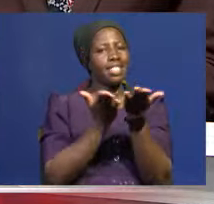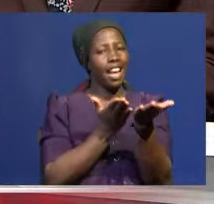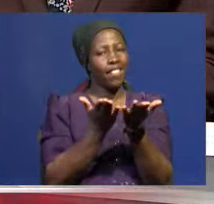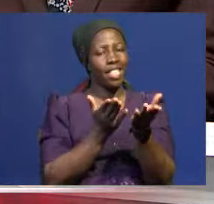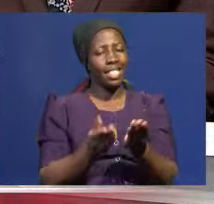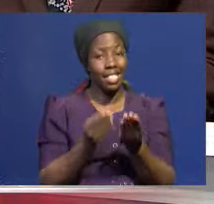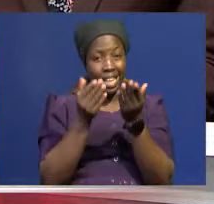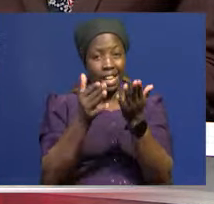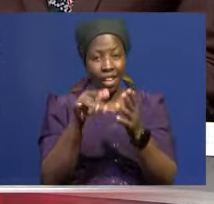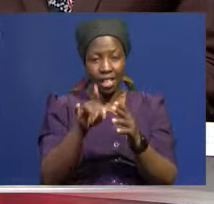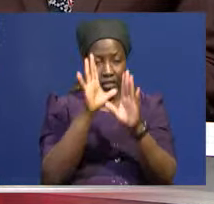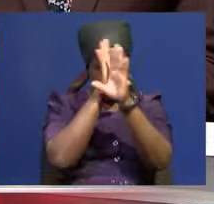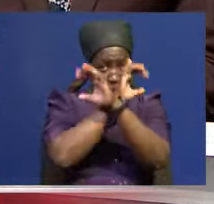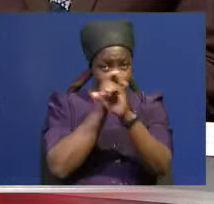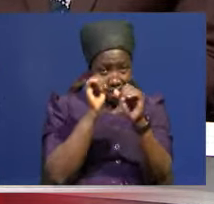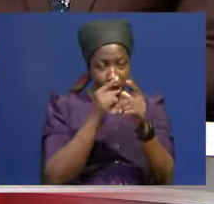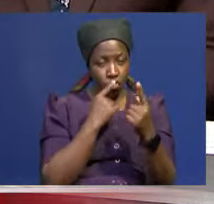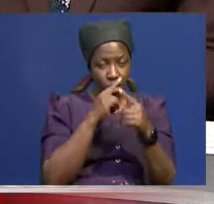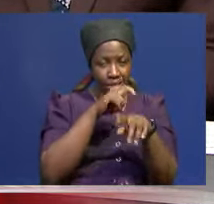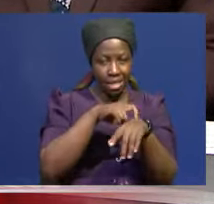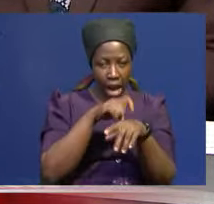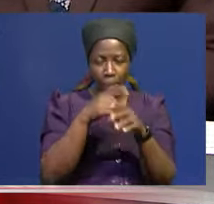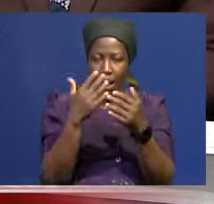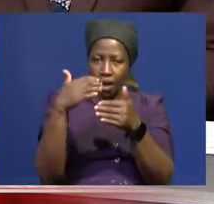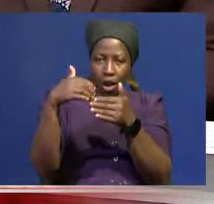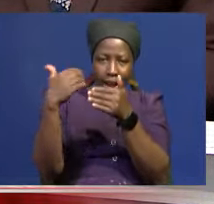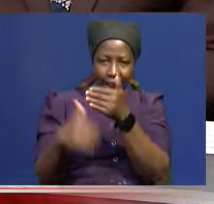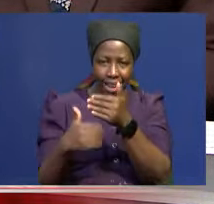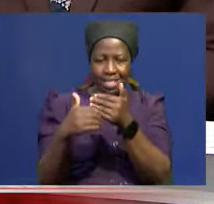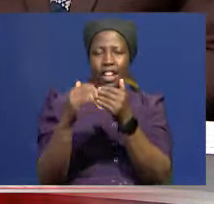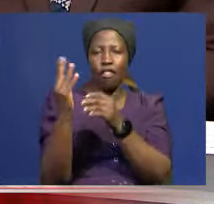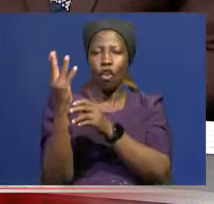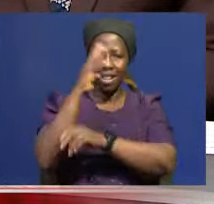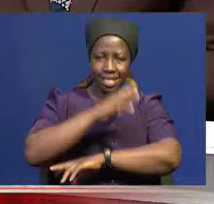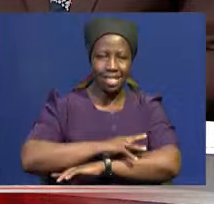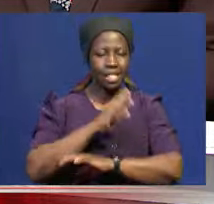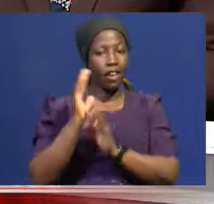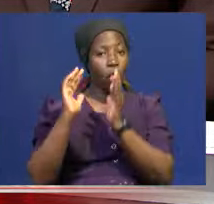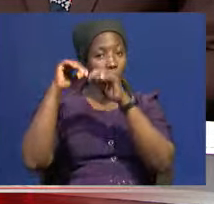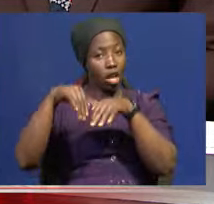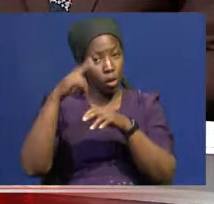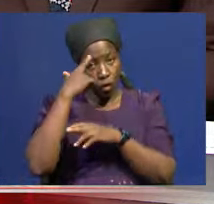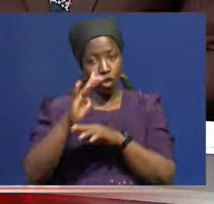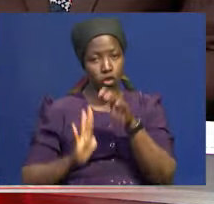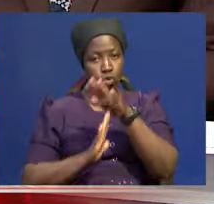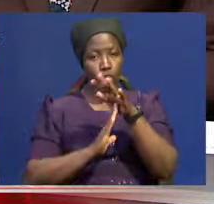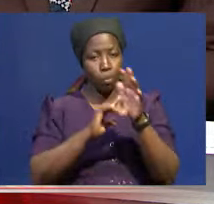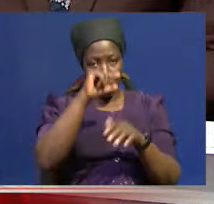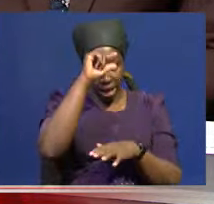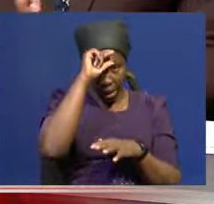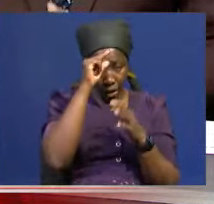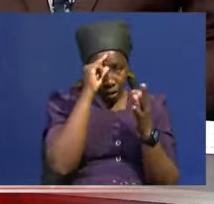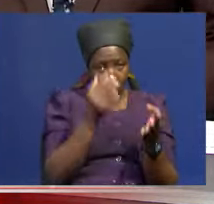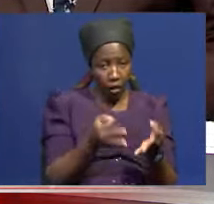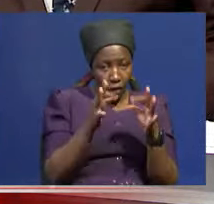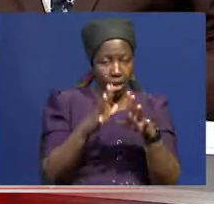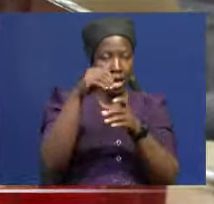wakati akifunga konga mano la siku nne la maafisa wakua serekali mjini na Ivasha, Kaunti, Yanakuru.